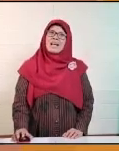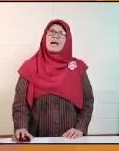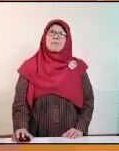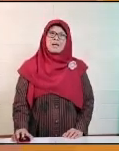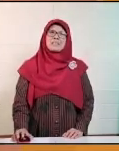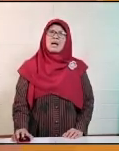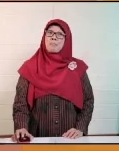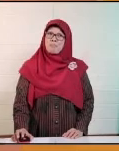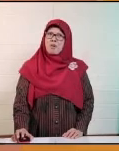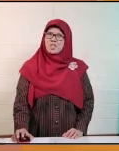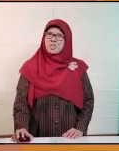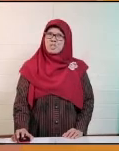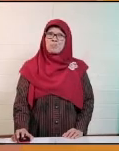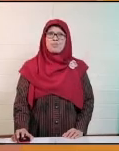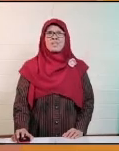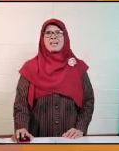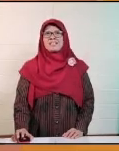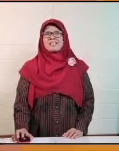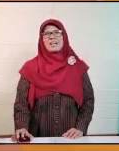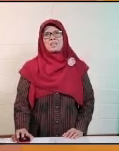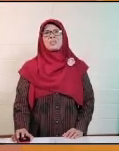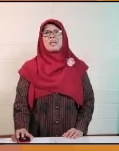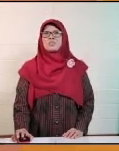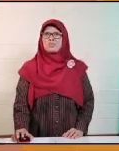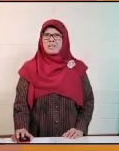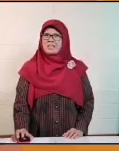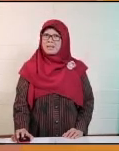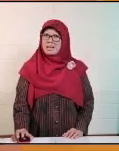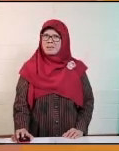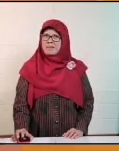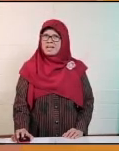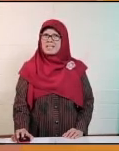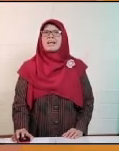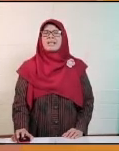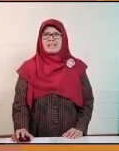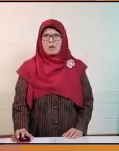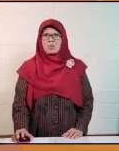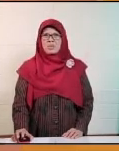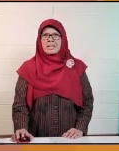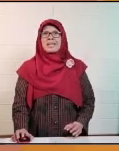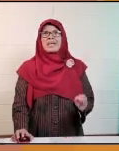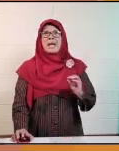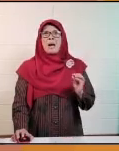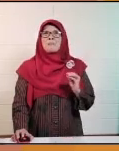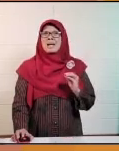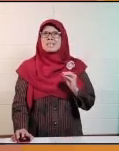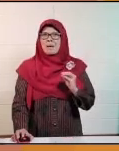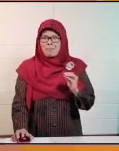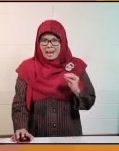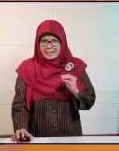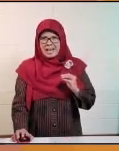ini adalah masa pos pubertas yaitu usia 17-18 tahun ini